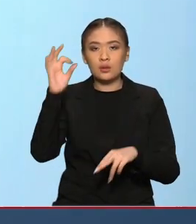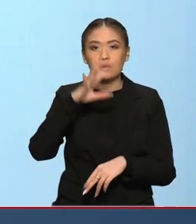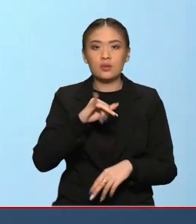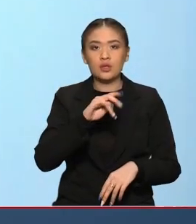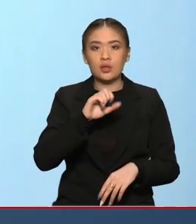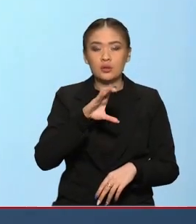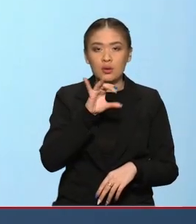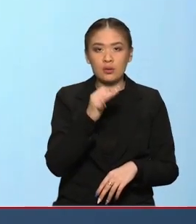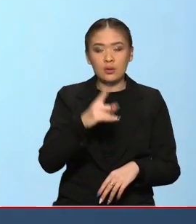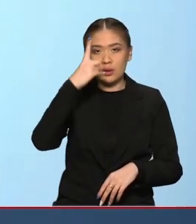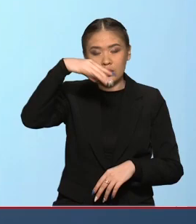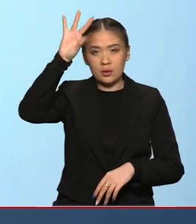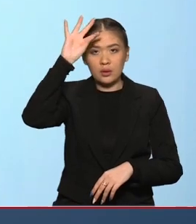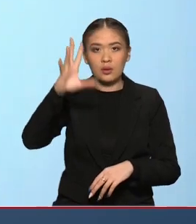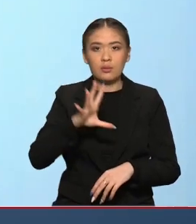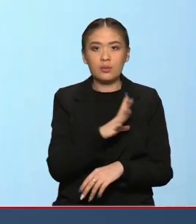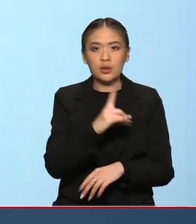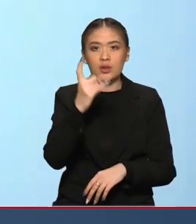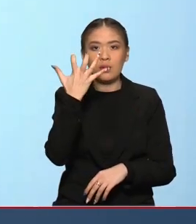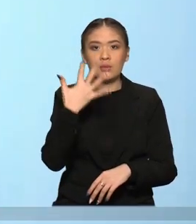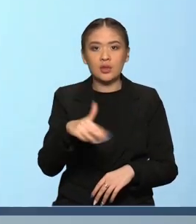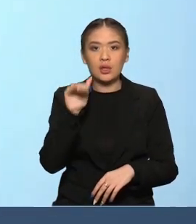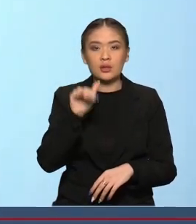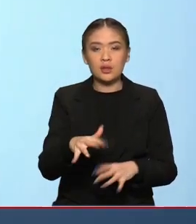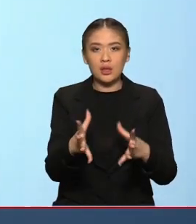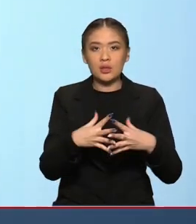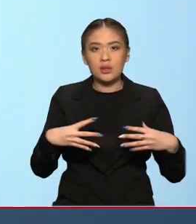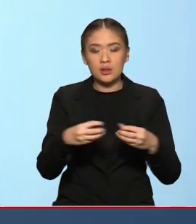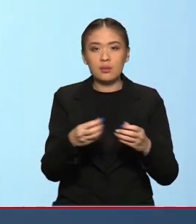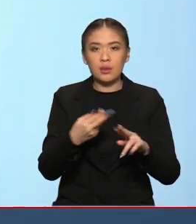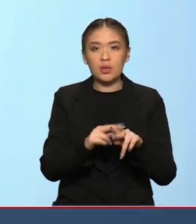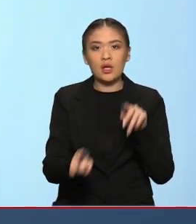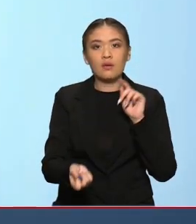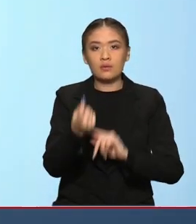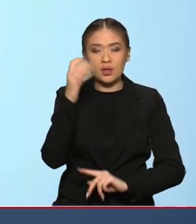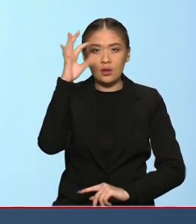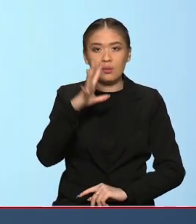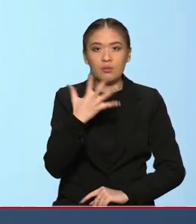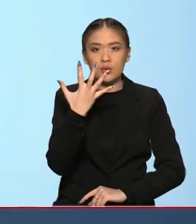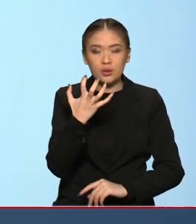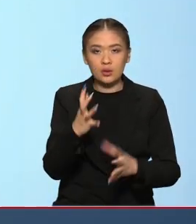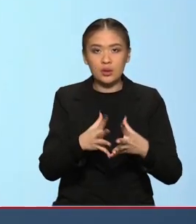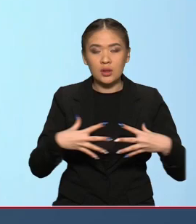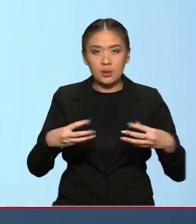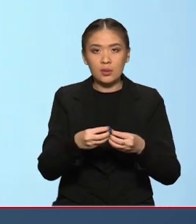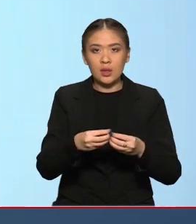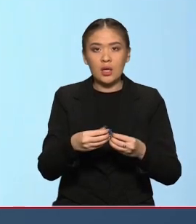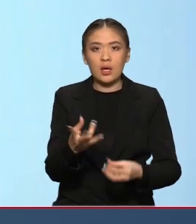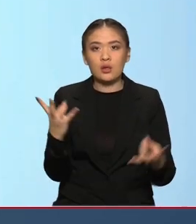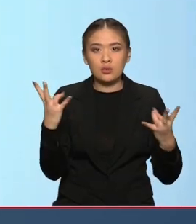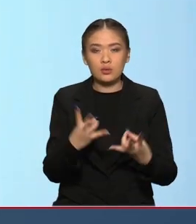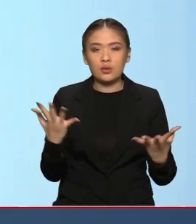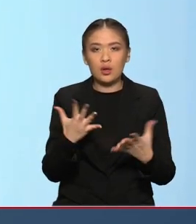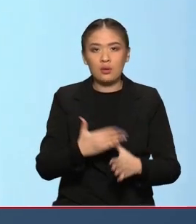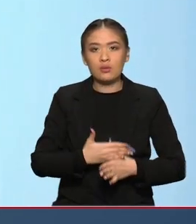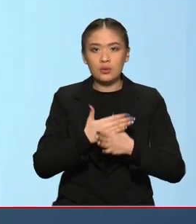инспекторами полиции поно уже более 150 семей и выявлено более 5 семей нуждающихся в помощи